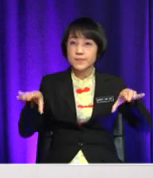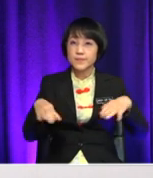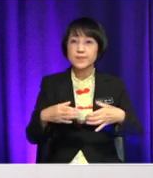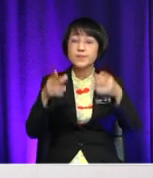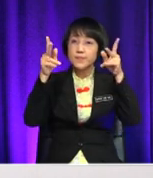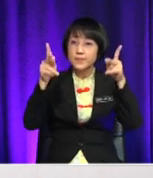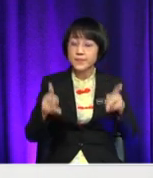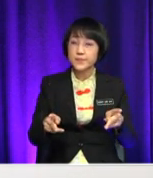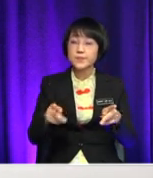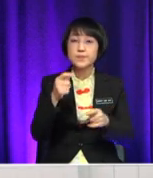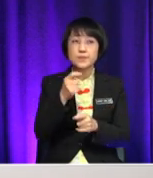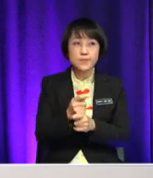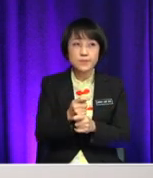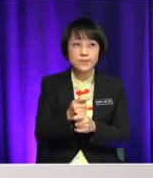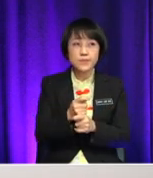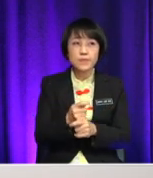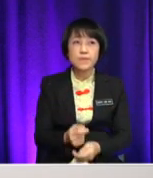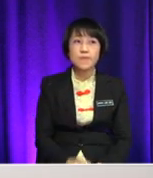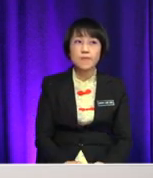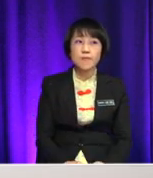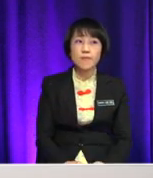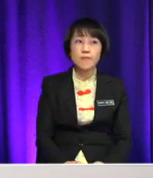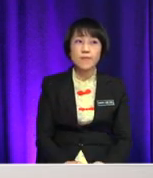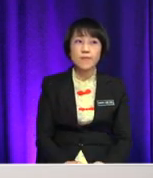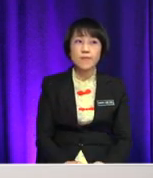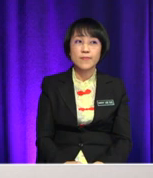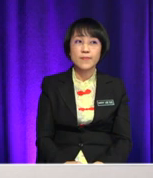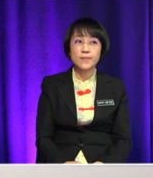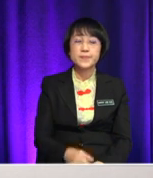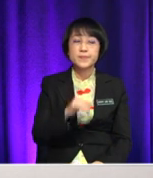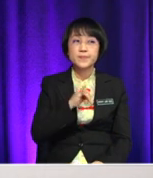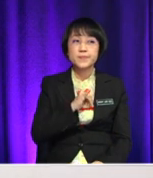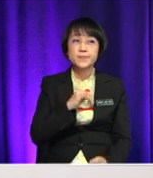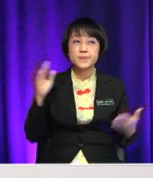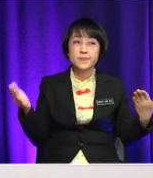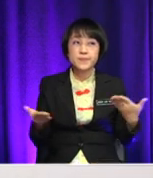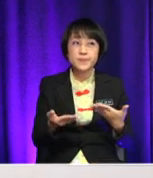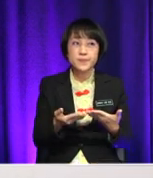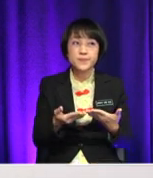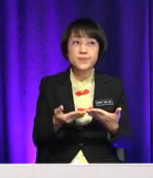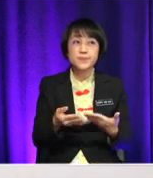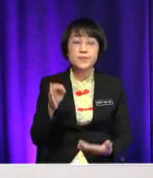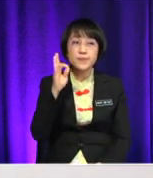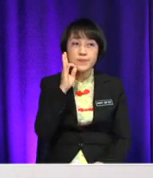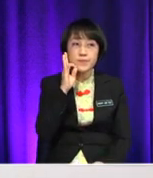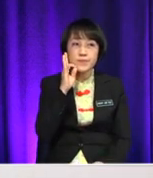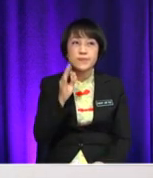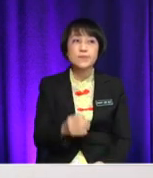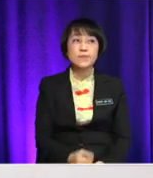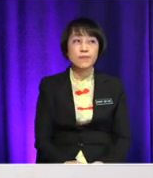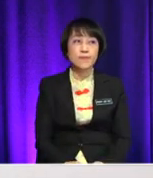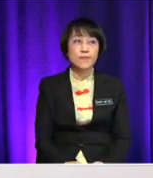tertentu seperti drive Hero untuk mengupas topik ini saya persilahkan Fatin Alya untuk menerangkan dengan lebih